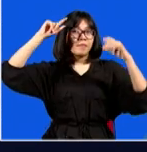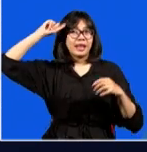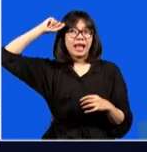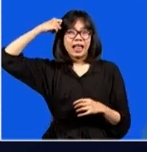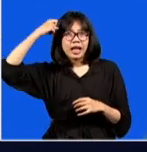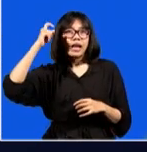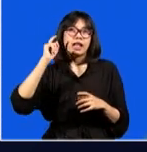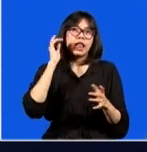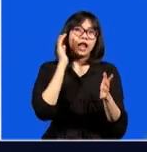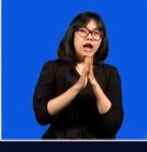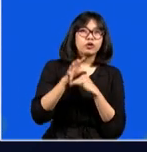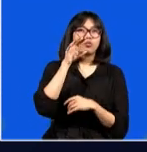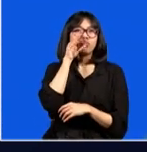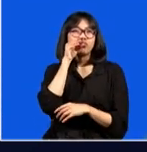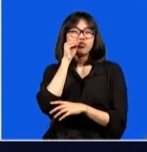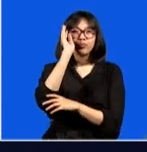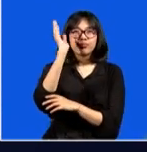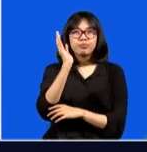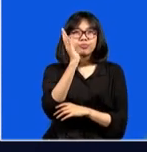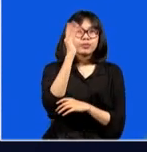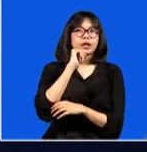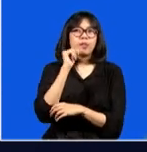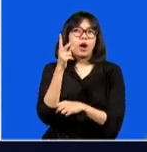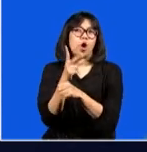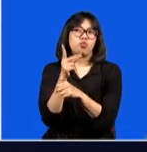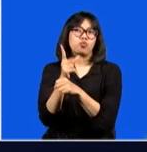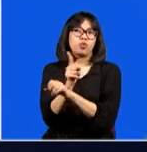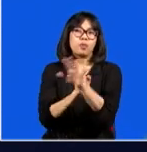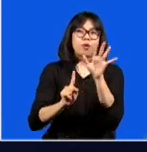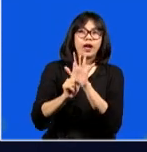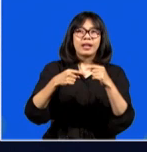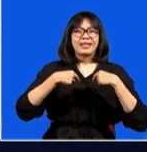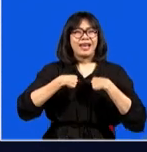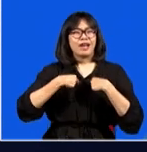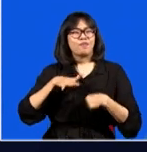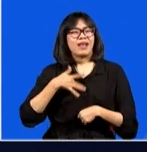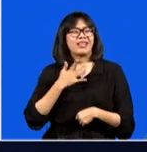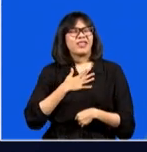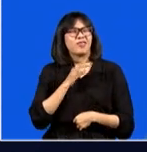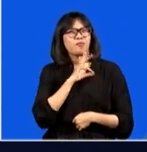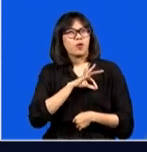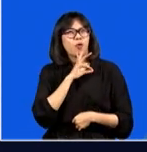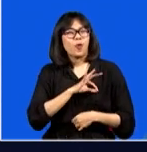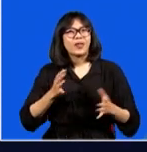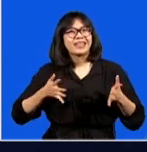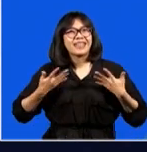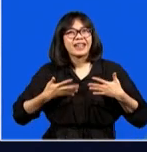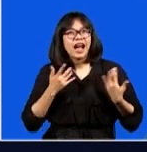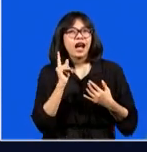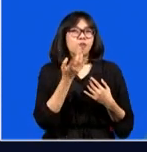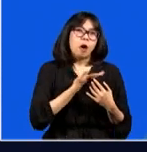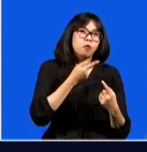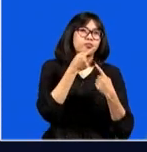mendengar langsung dari para guru kita yang sudah dihadirkan saya beruntung sekali ini dapat kesempatan berdialog dengan Pak Budi